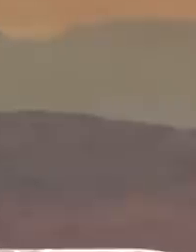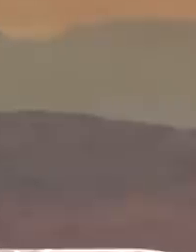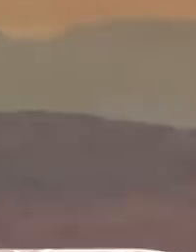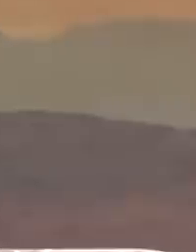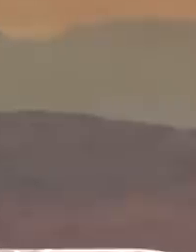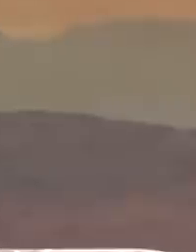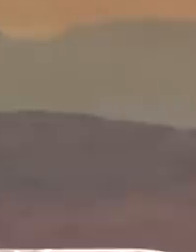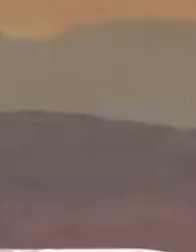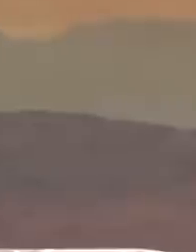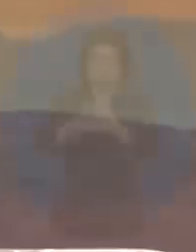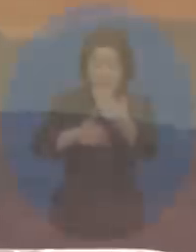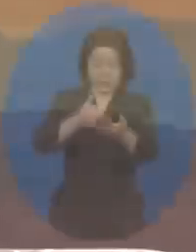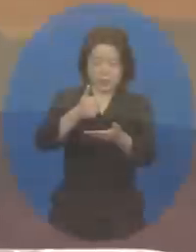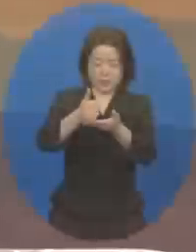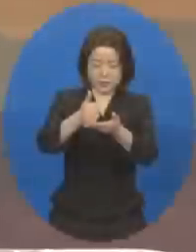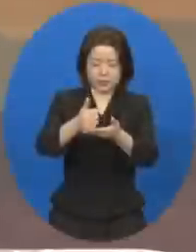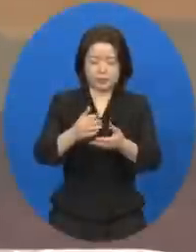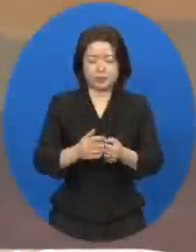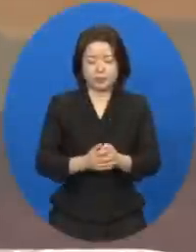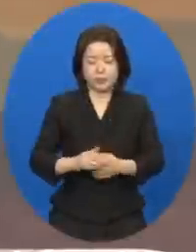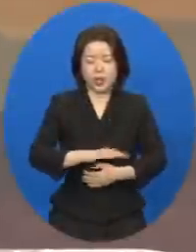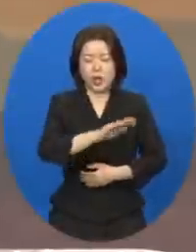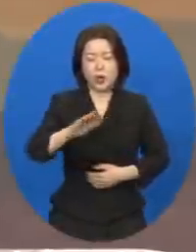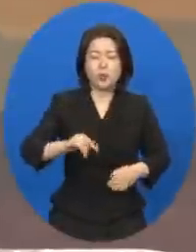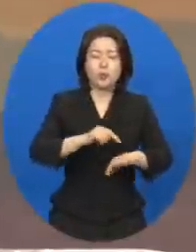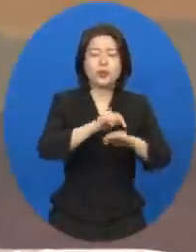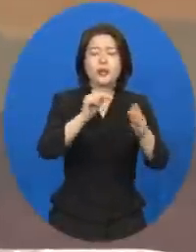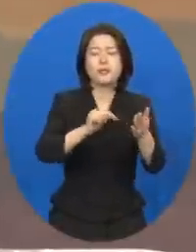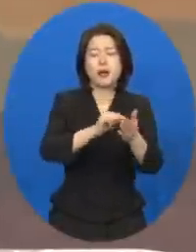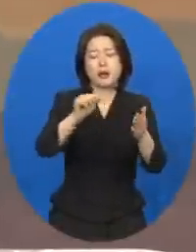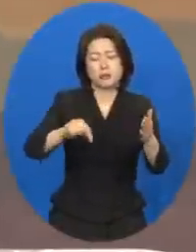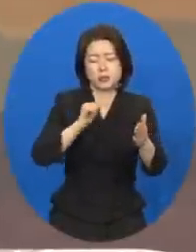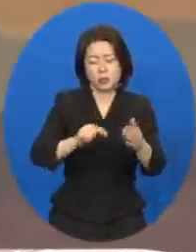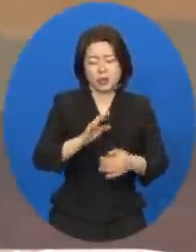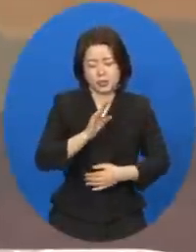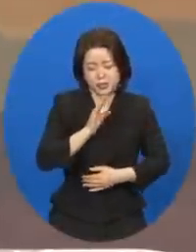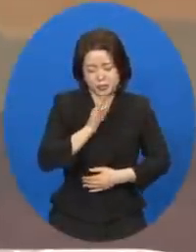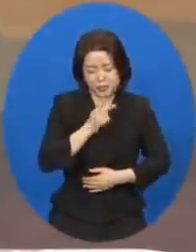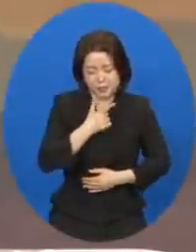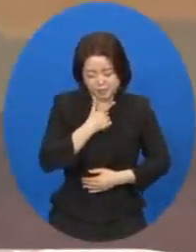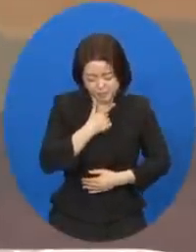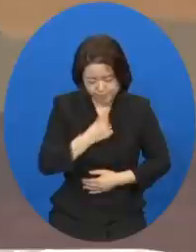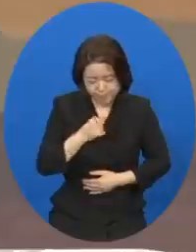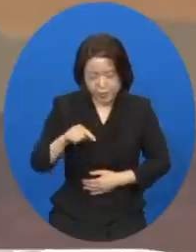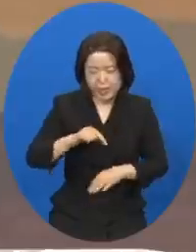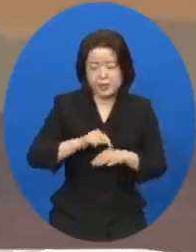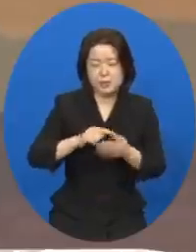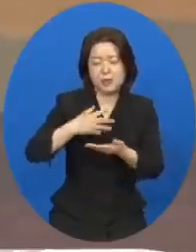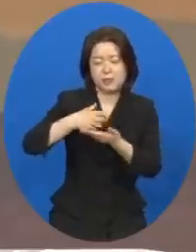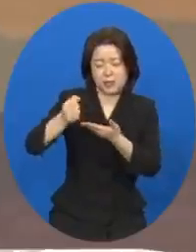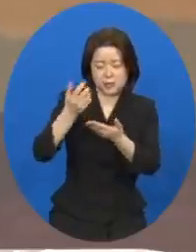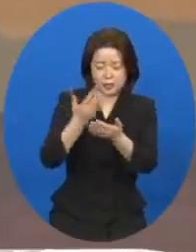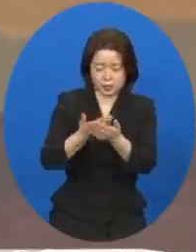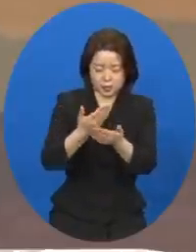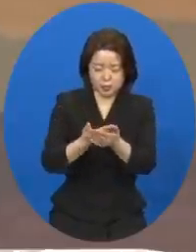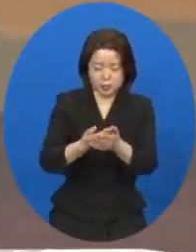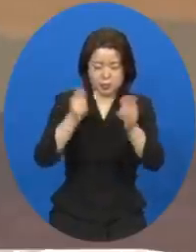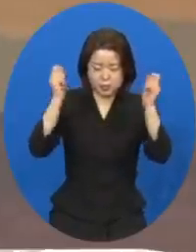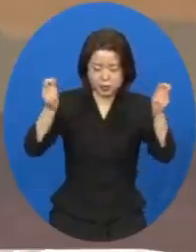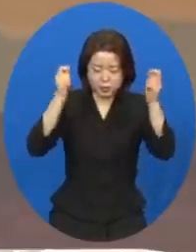아버지 하나님, 우리의 마음의 심령에 진정한 이 갈망을 받아주소서.